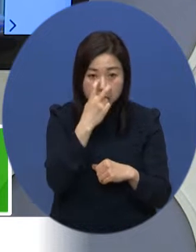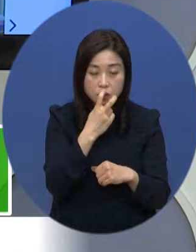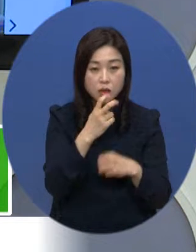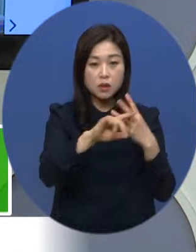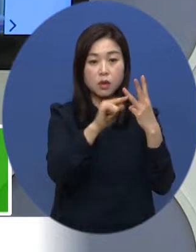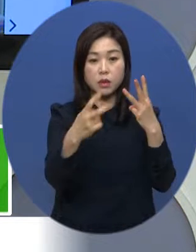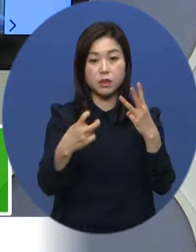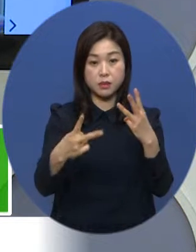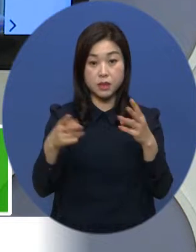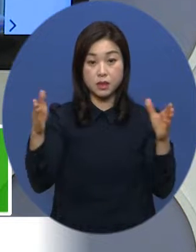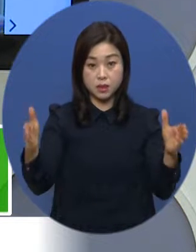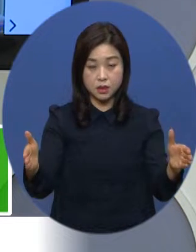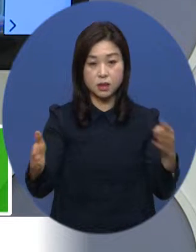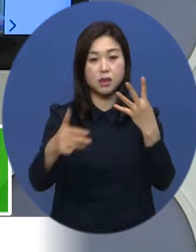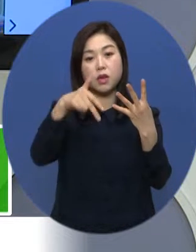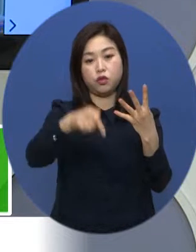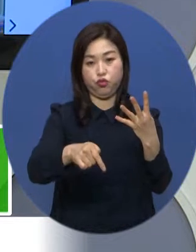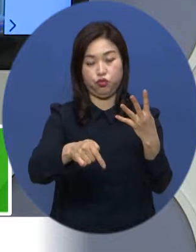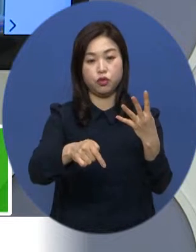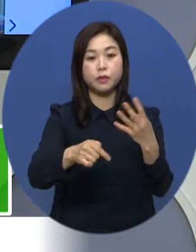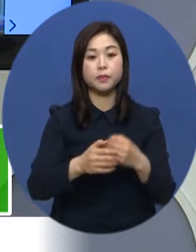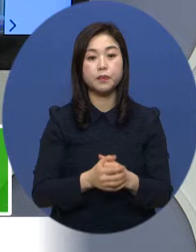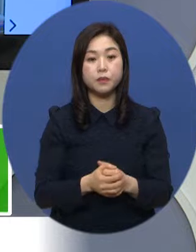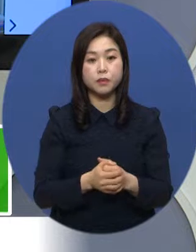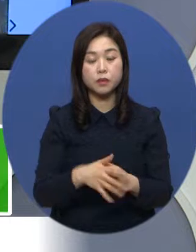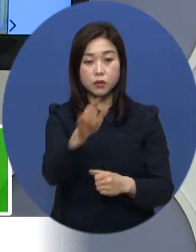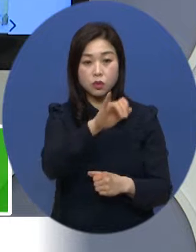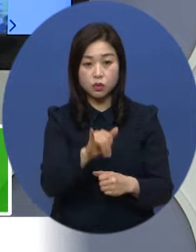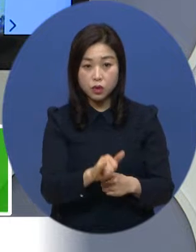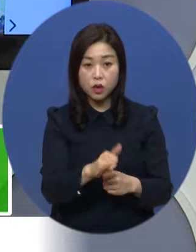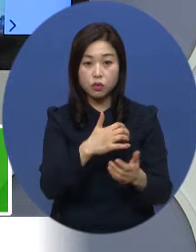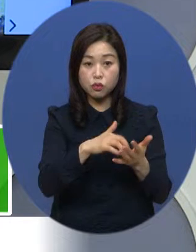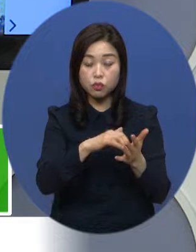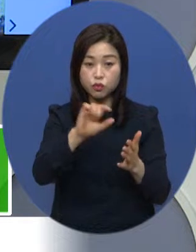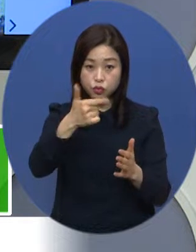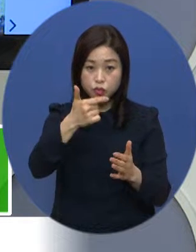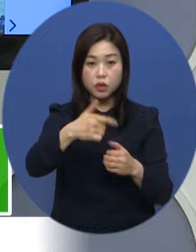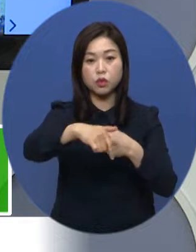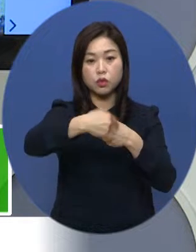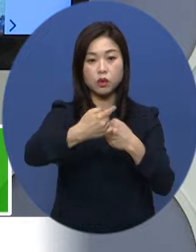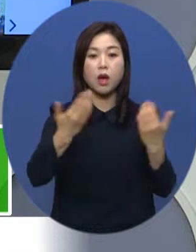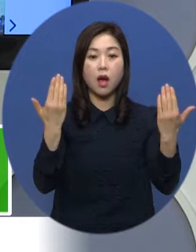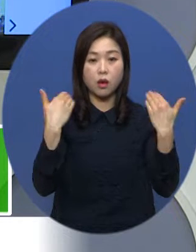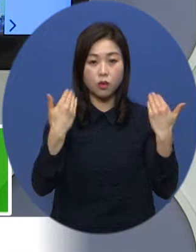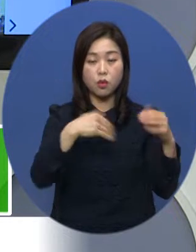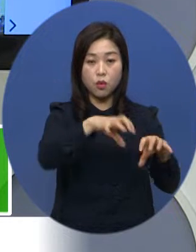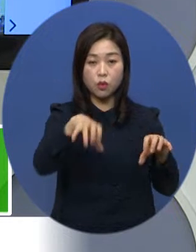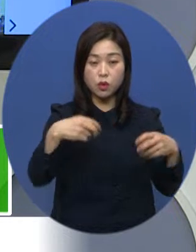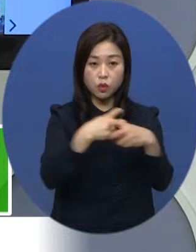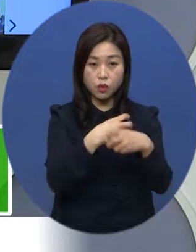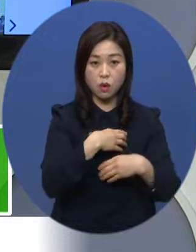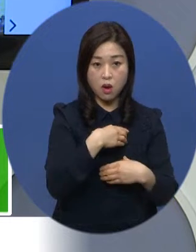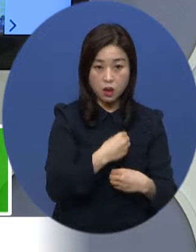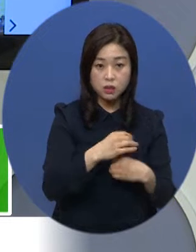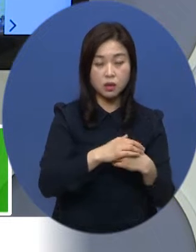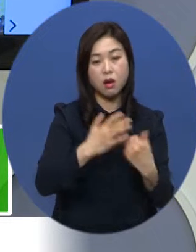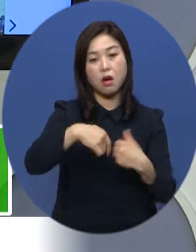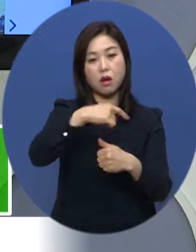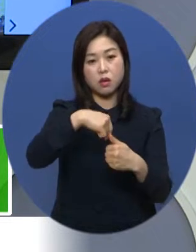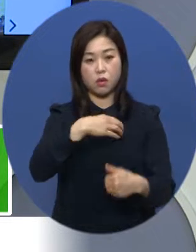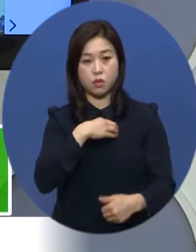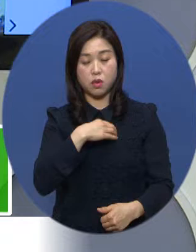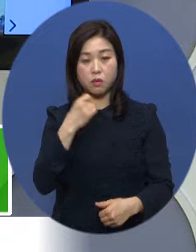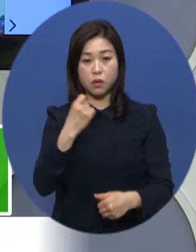22일까지 사주가 실시 되는데요 전국의 6천여 개 초등학교 주변에 교통안전과 유해 환경 식품